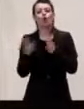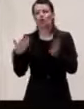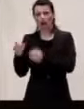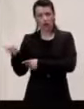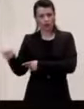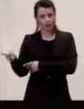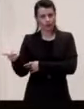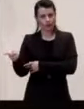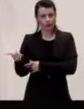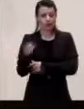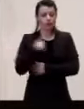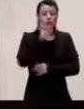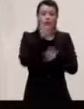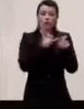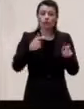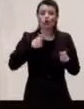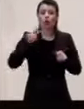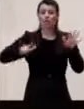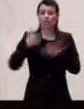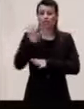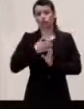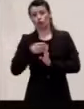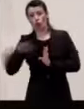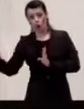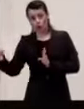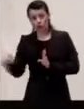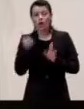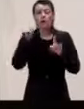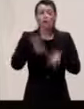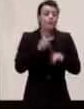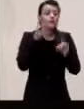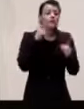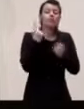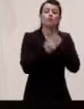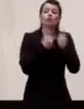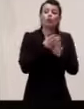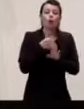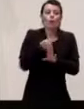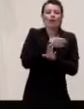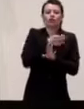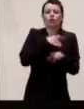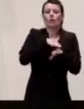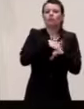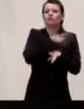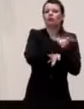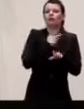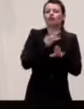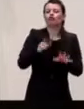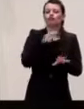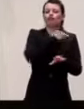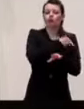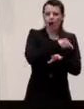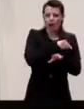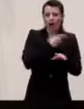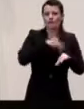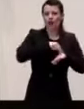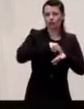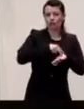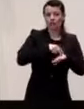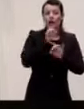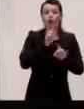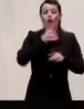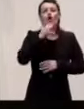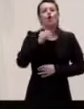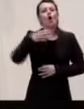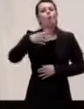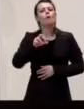Coloro che hanno più di 75 anni e in presenza di situazioni di precedente fragilità, nonché in presenza di più comorbidità, è